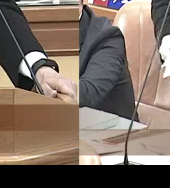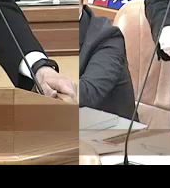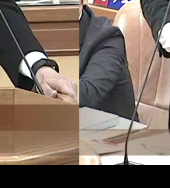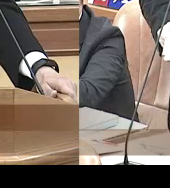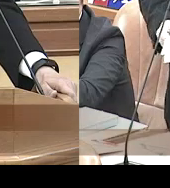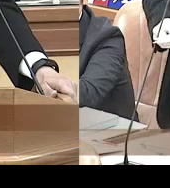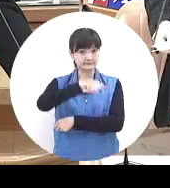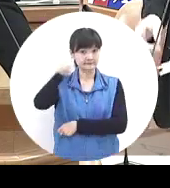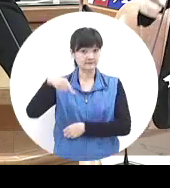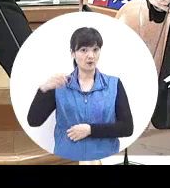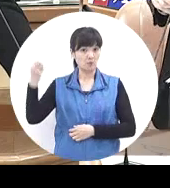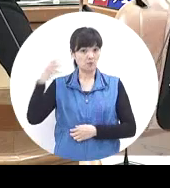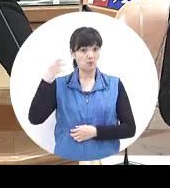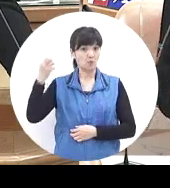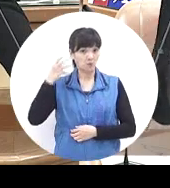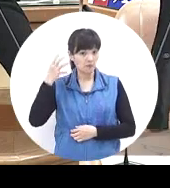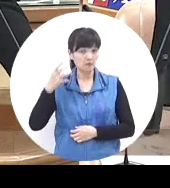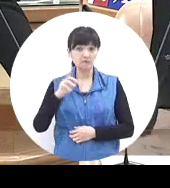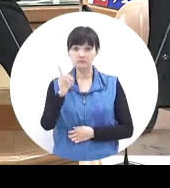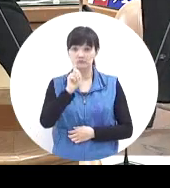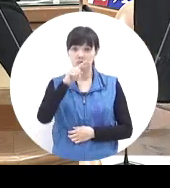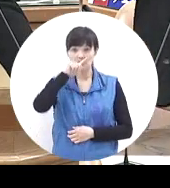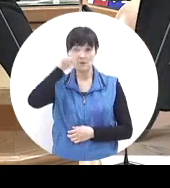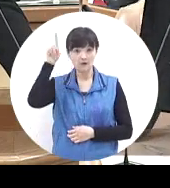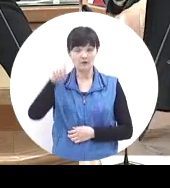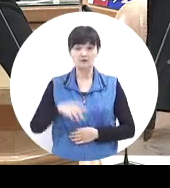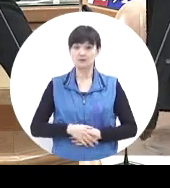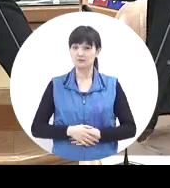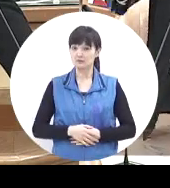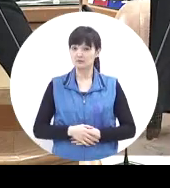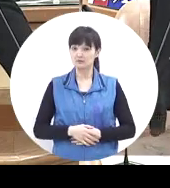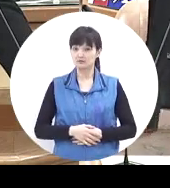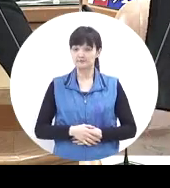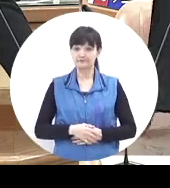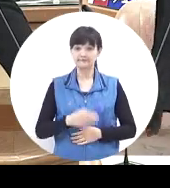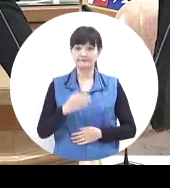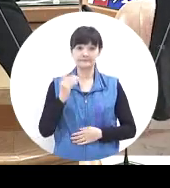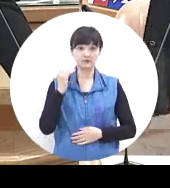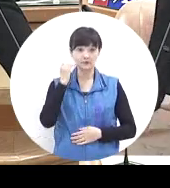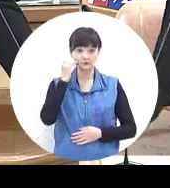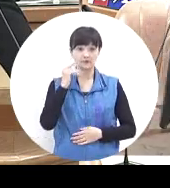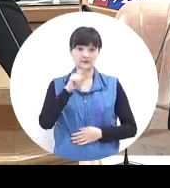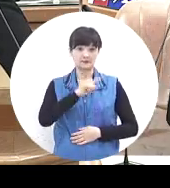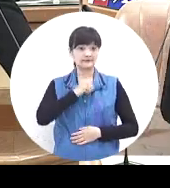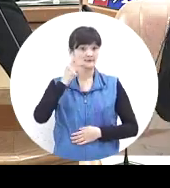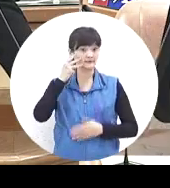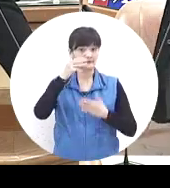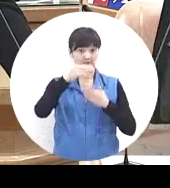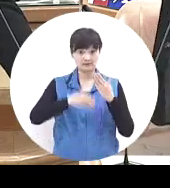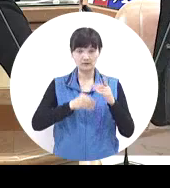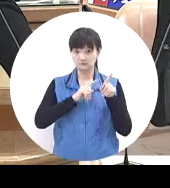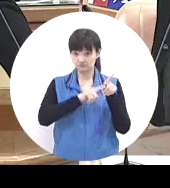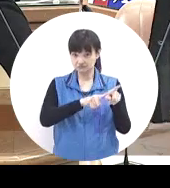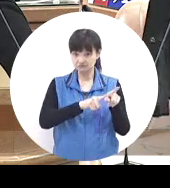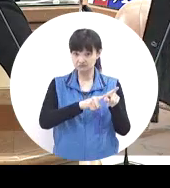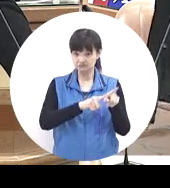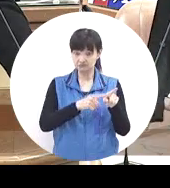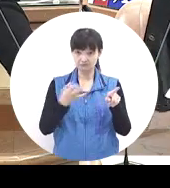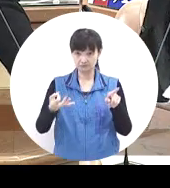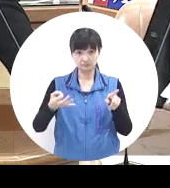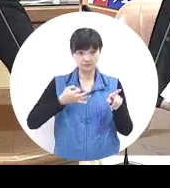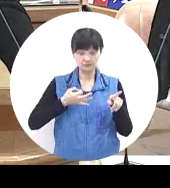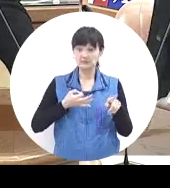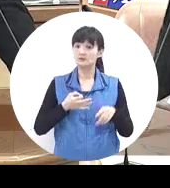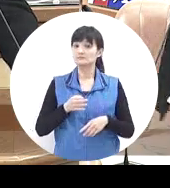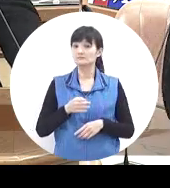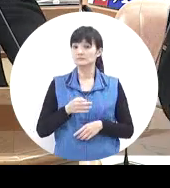情，市长，咱吼那无法度用这自治条例给人家征收，就不能去征收。政府除